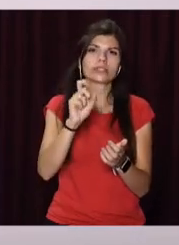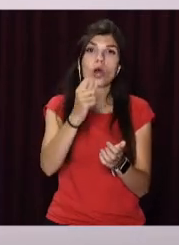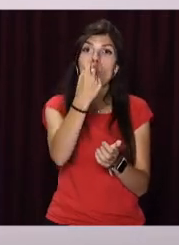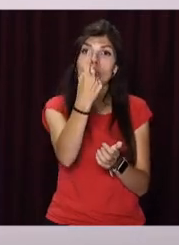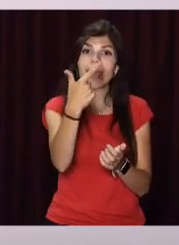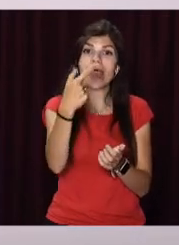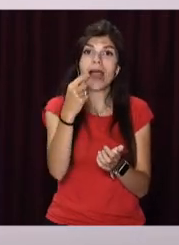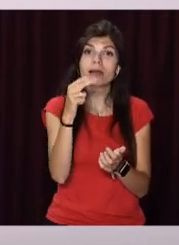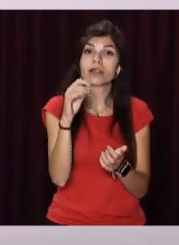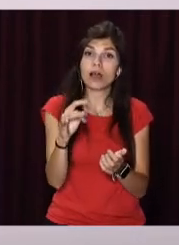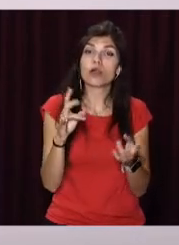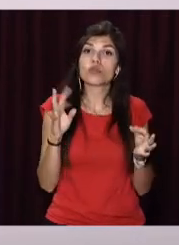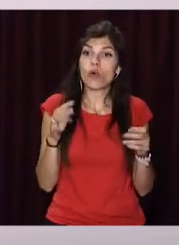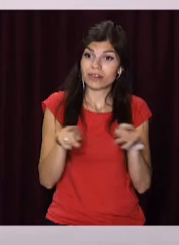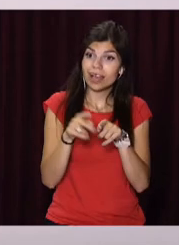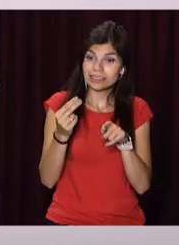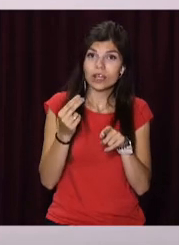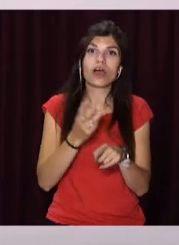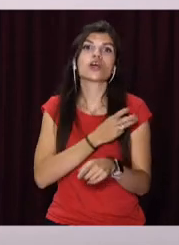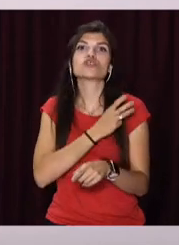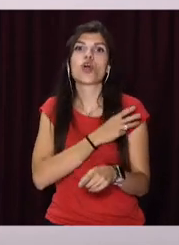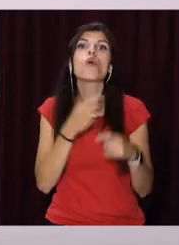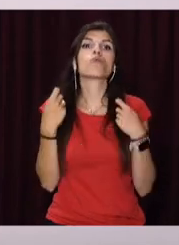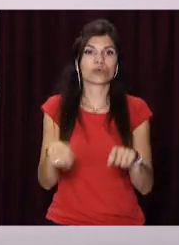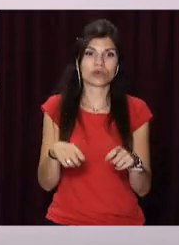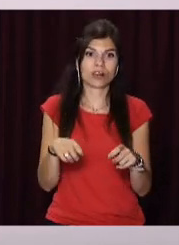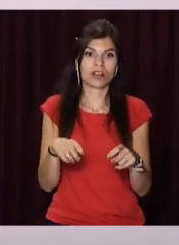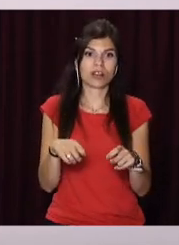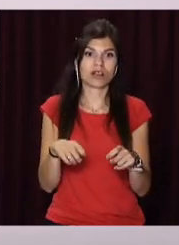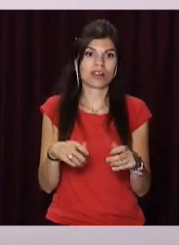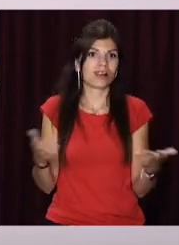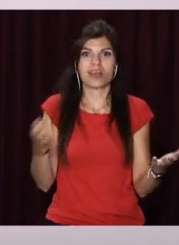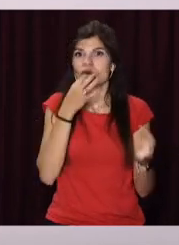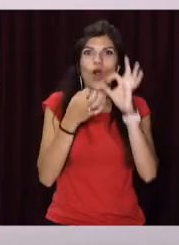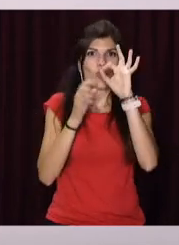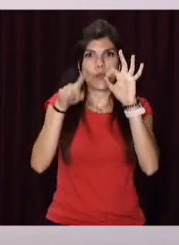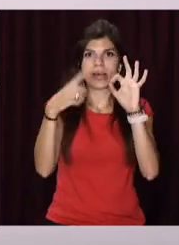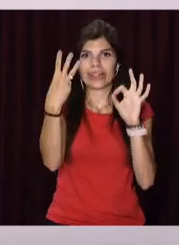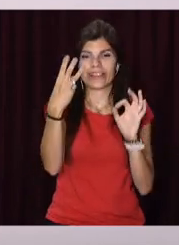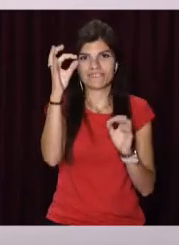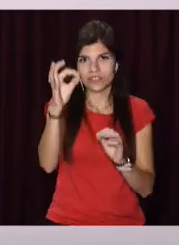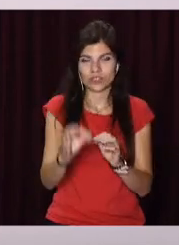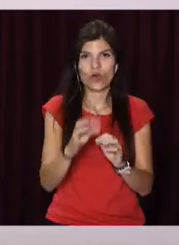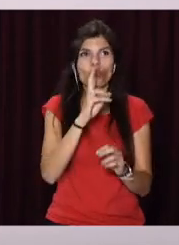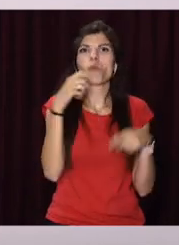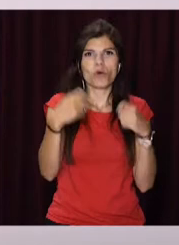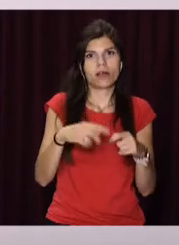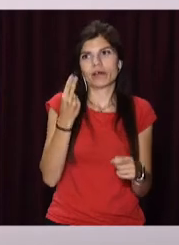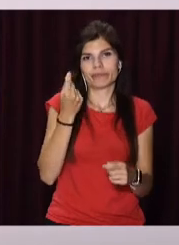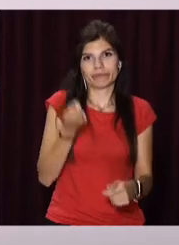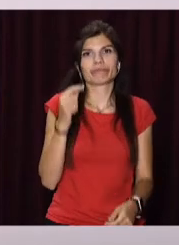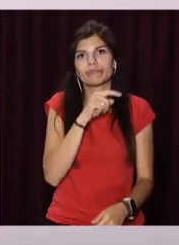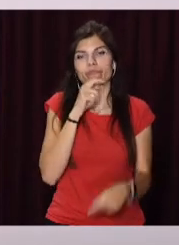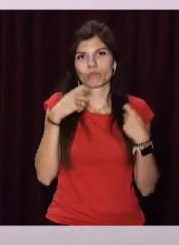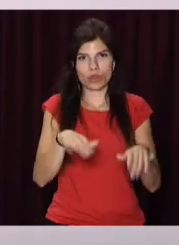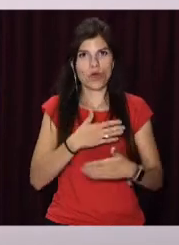гектар. Але за таку ціну бажаючих продати приблизно 0,3% землевласників.